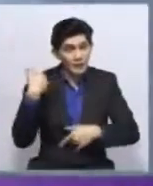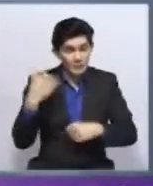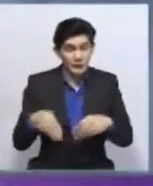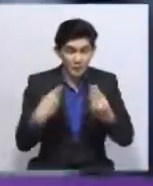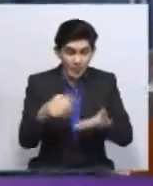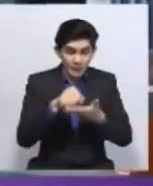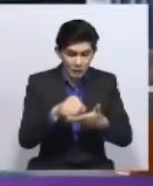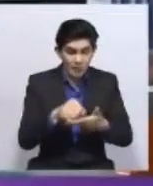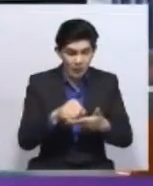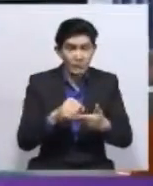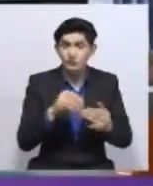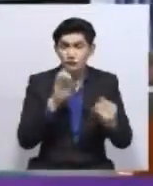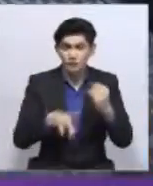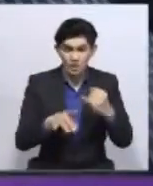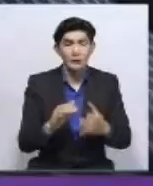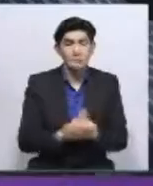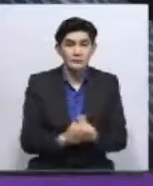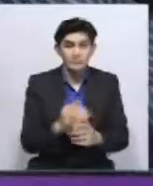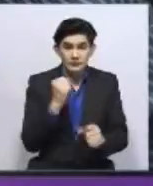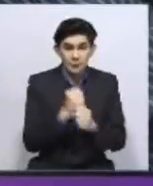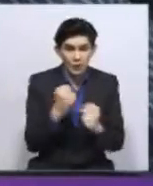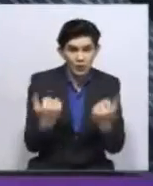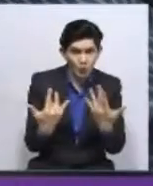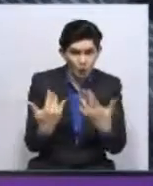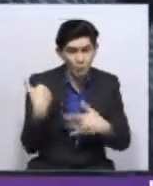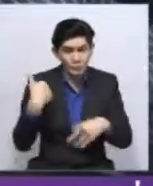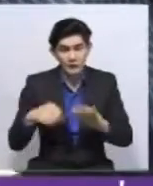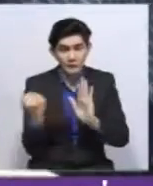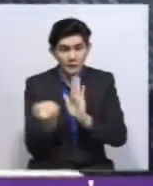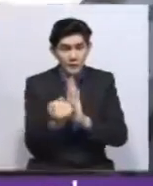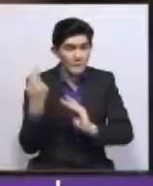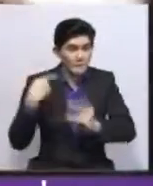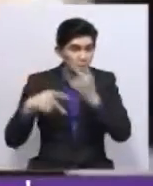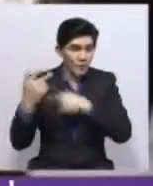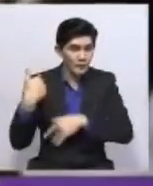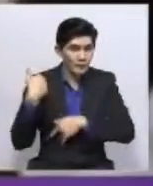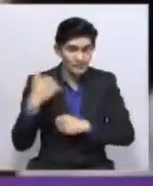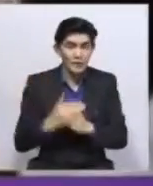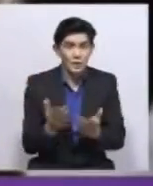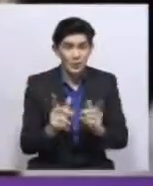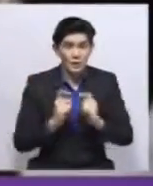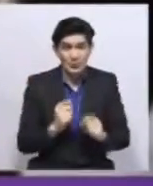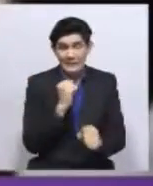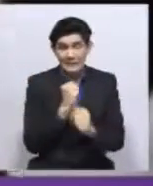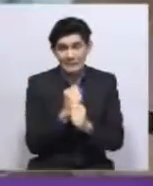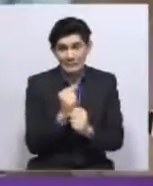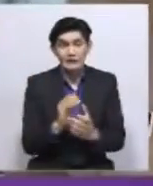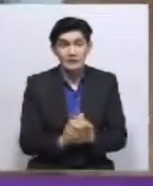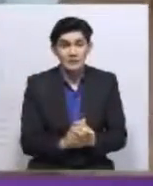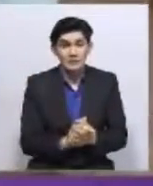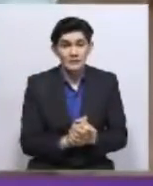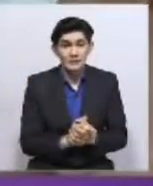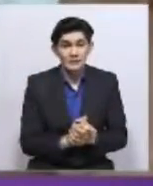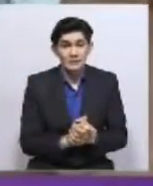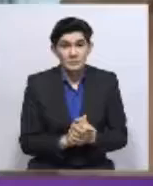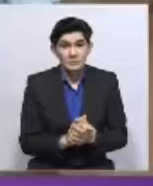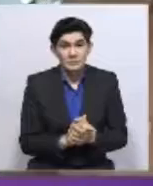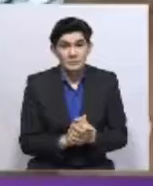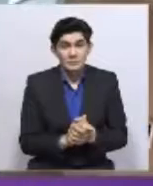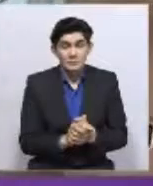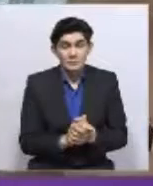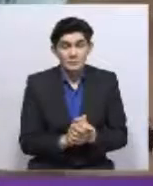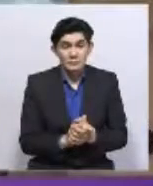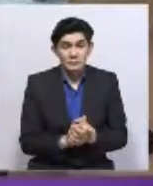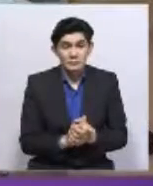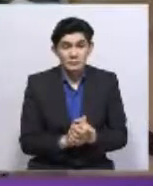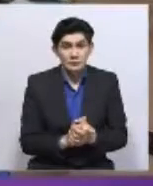ให้บริการจนถึงรายสุดท้ายที่มารอทำการทำทะเบียนประวัติและขออนุญาตทำงาน ท่านไม่จำเป็นที่จะต้อง